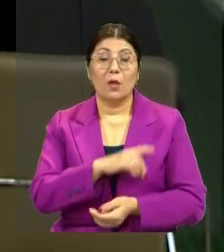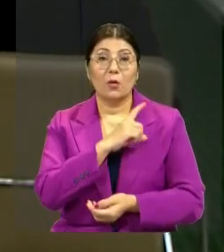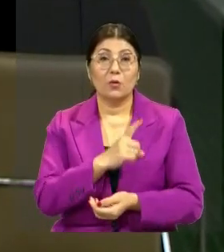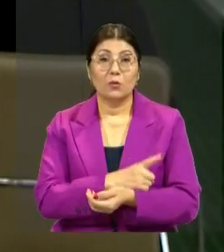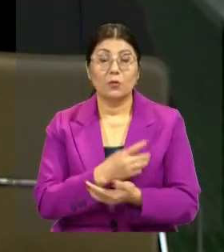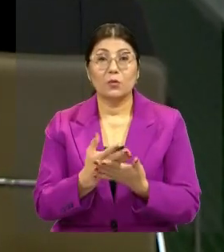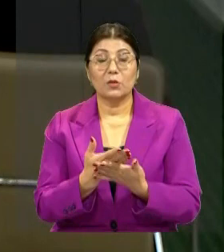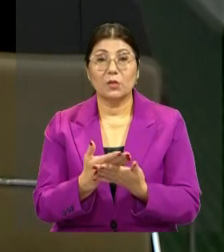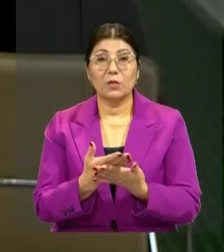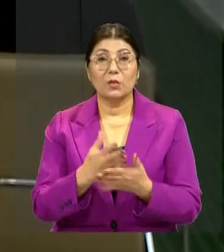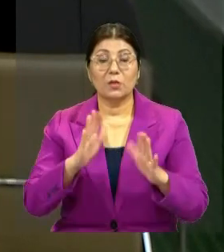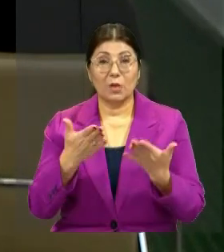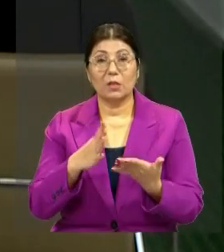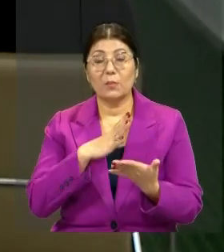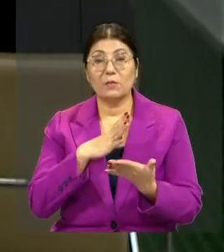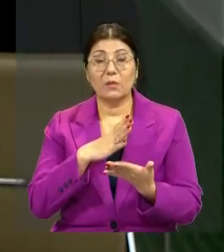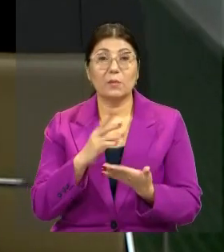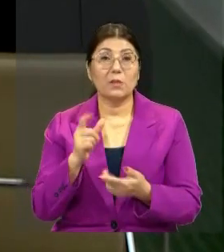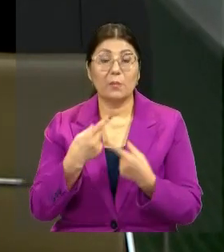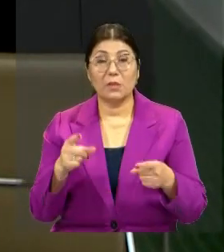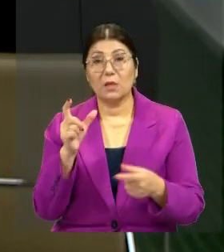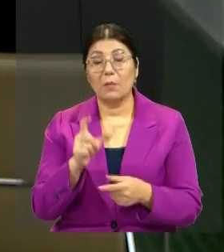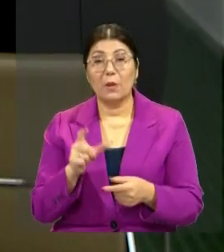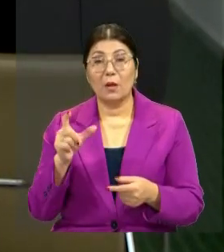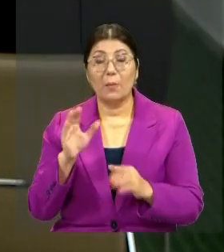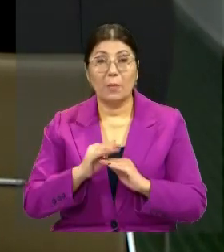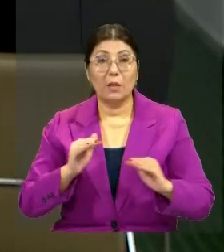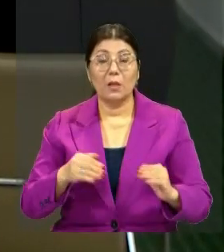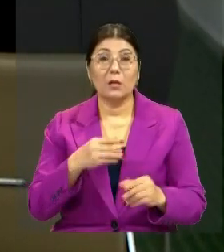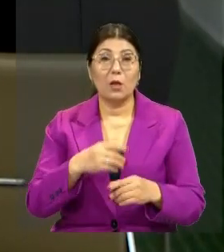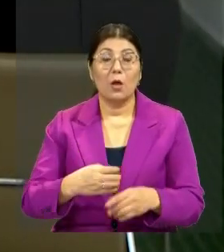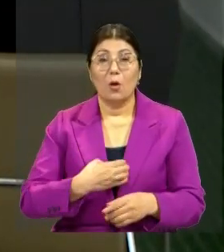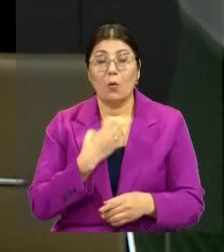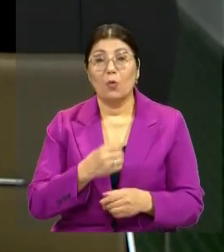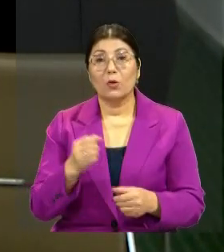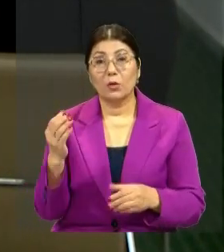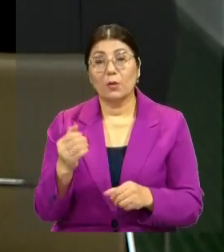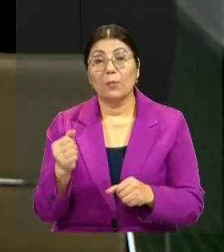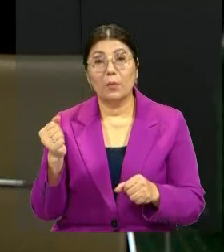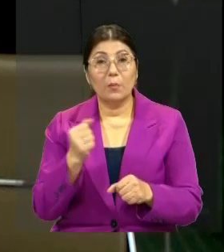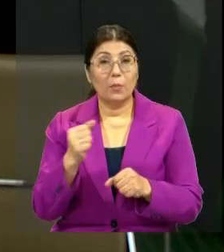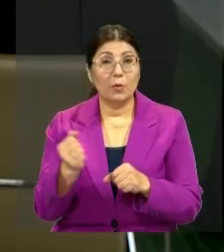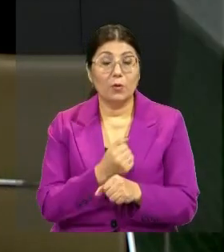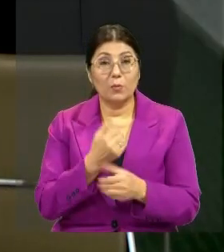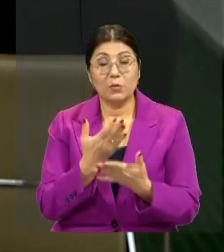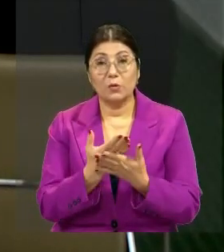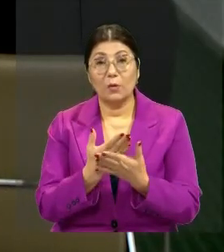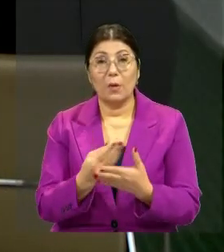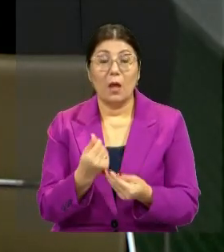жатыр. Біреулерді қорқытып, ұрып, соғып, ақша сұрайды. Ол өте дұрыс емес деген ойдан.